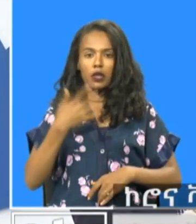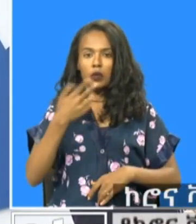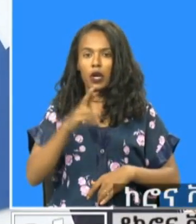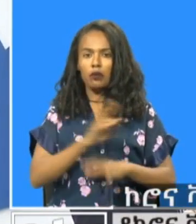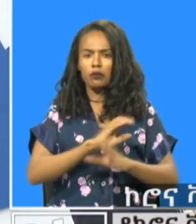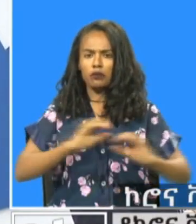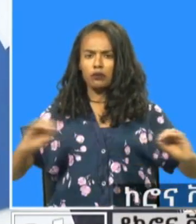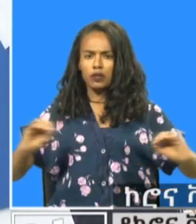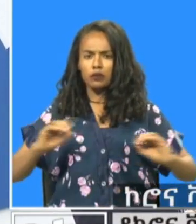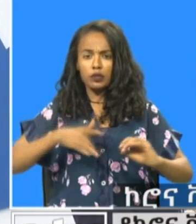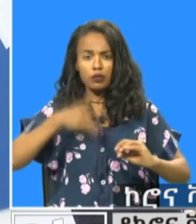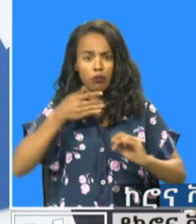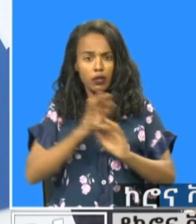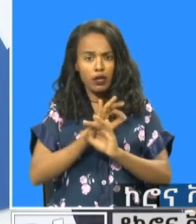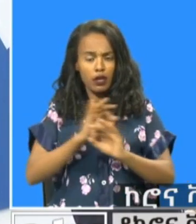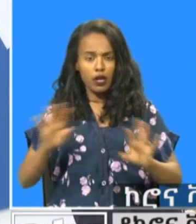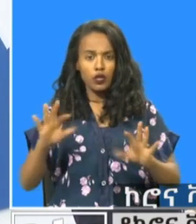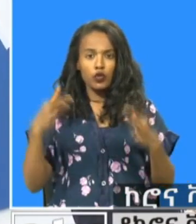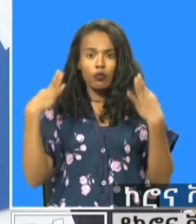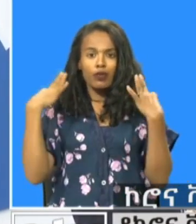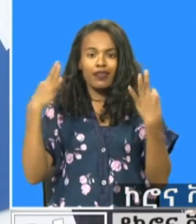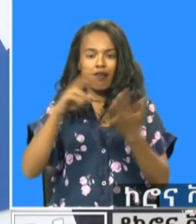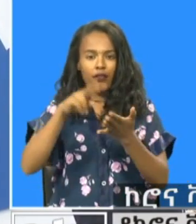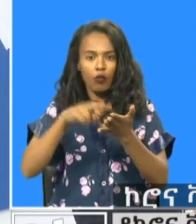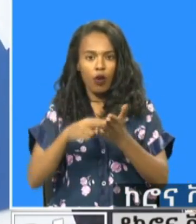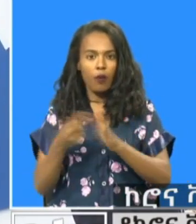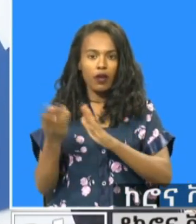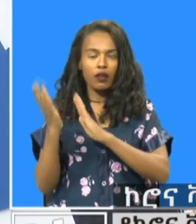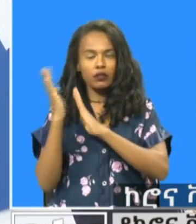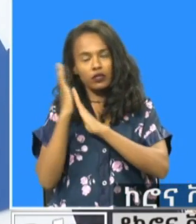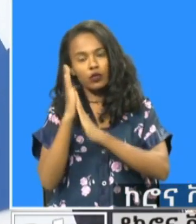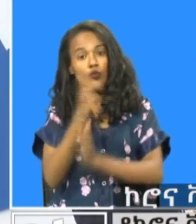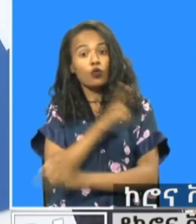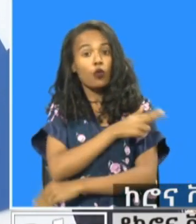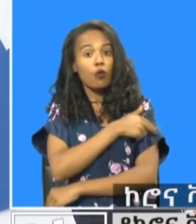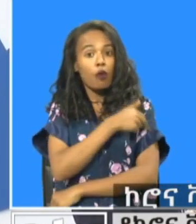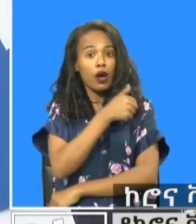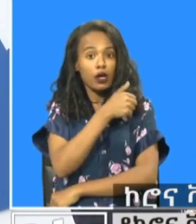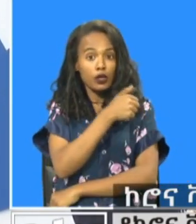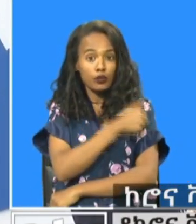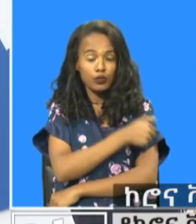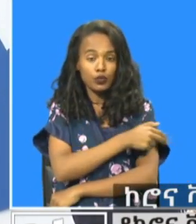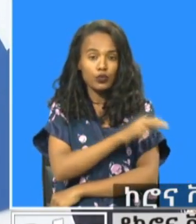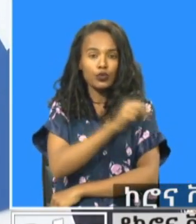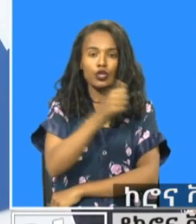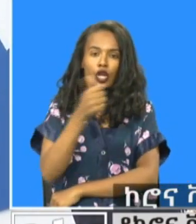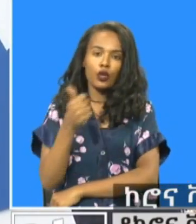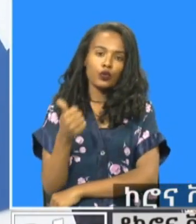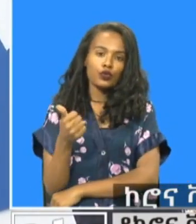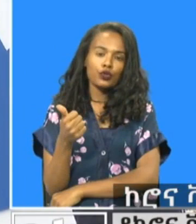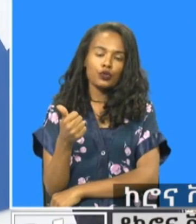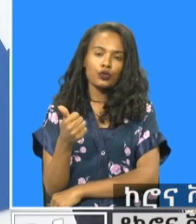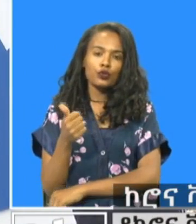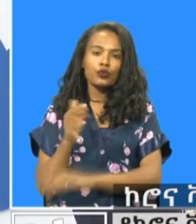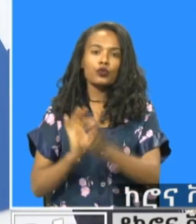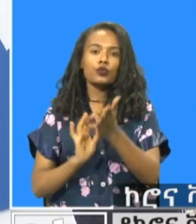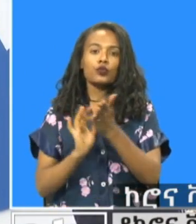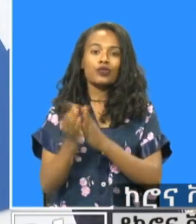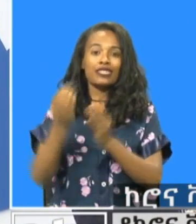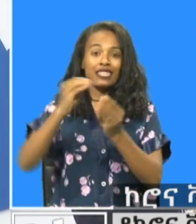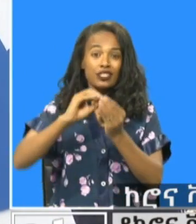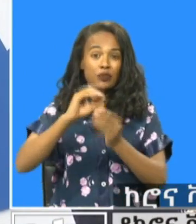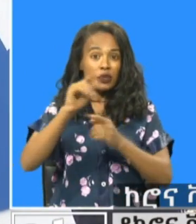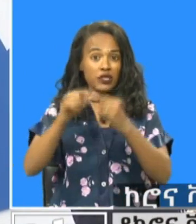ምንም አይነት የህመም ስሜት የሌላቸውን በጤና ተቋማት ውስጥ አስተኝቶ ማከሙ፣ ሌሎች ቁጥሩ እየጨመረ